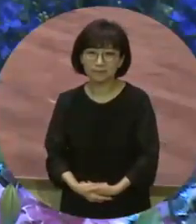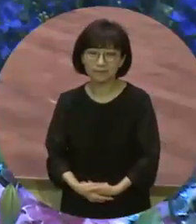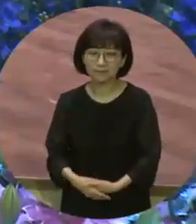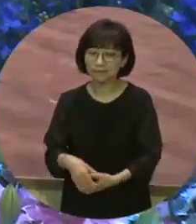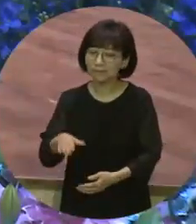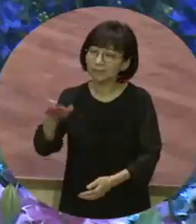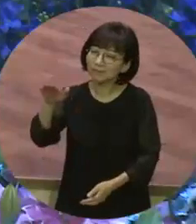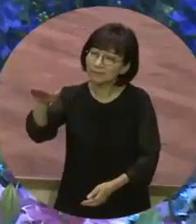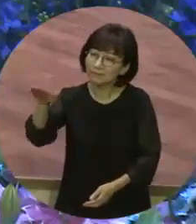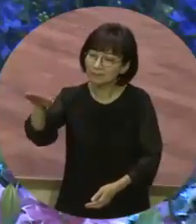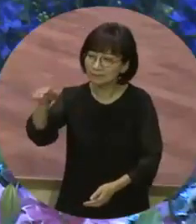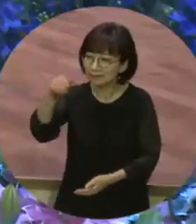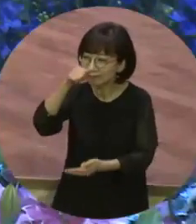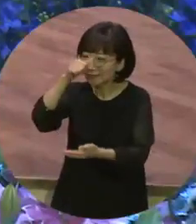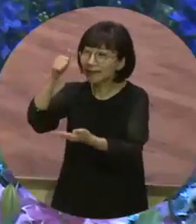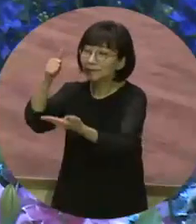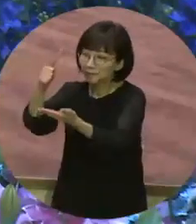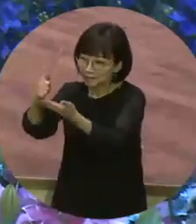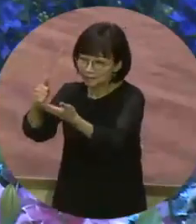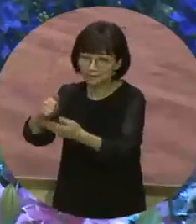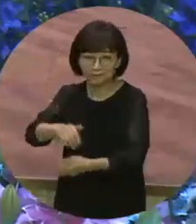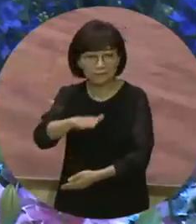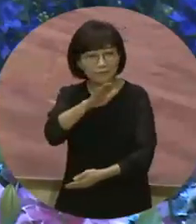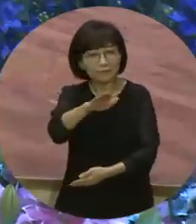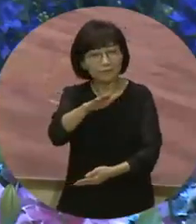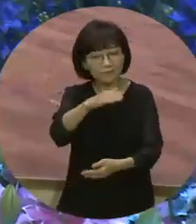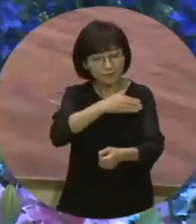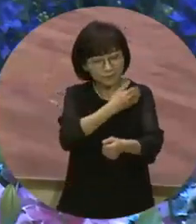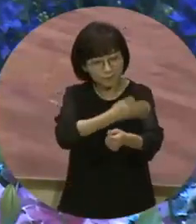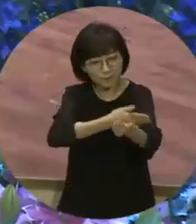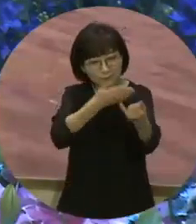장로님은 권사님은 지사님 어때 그렇게